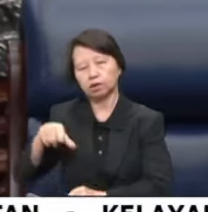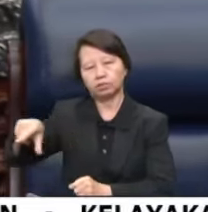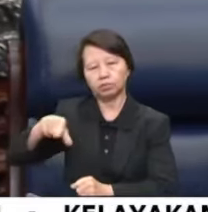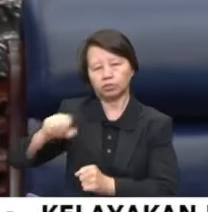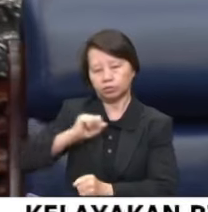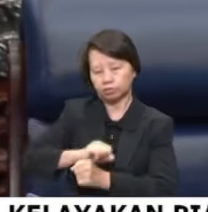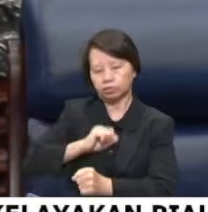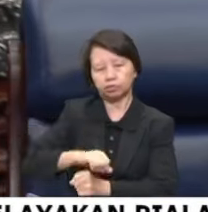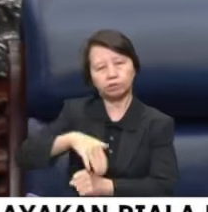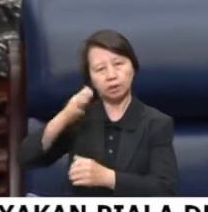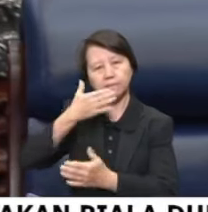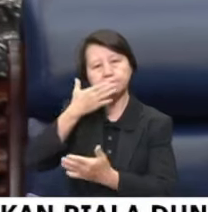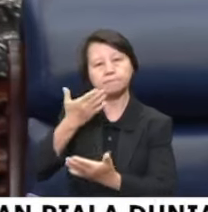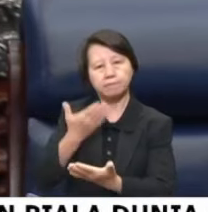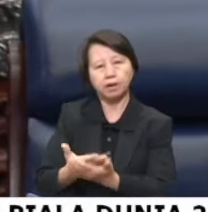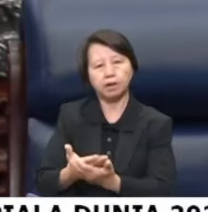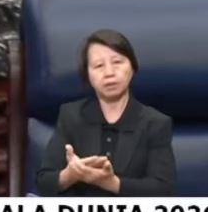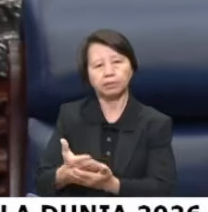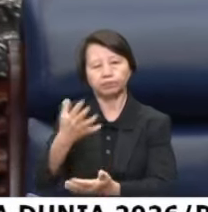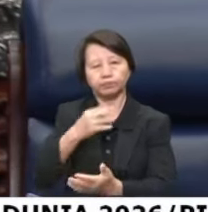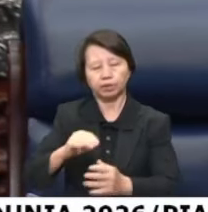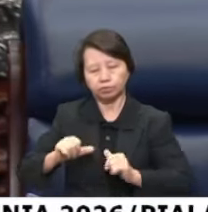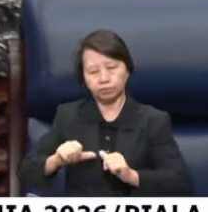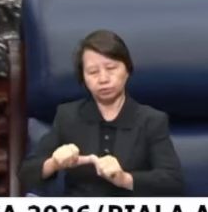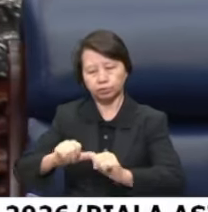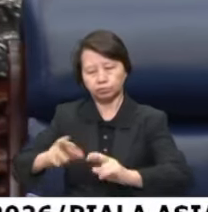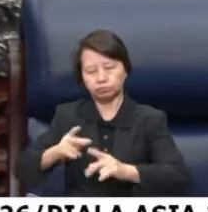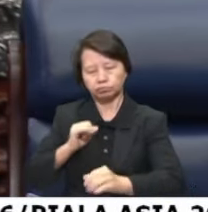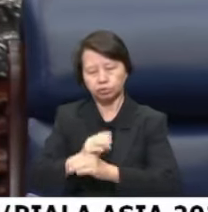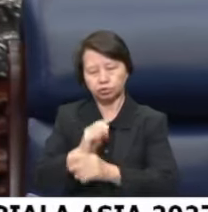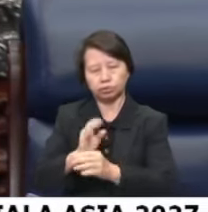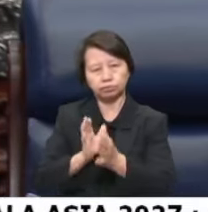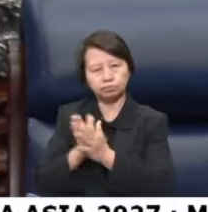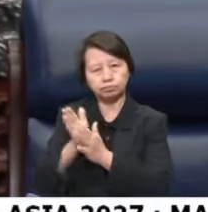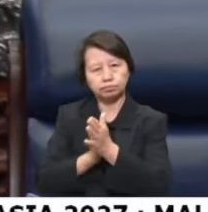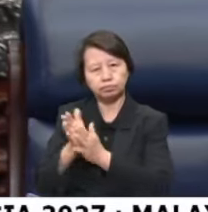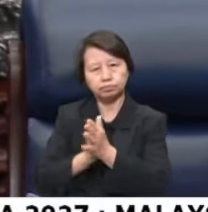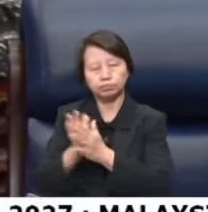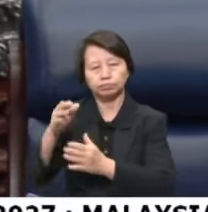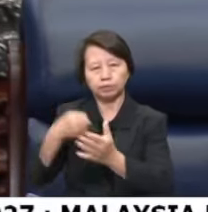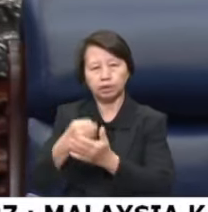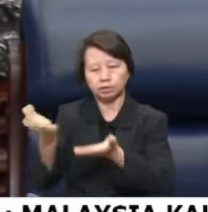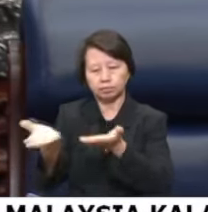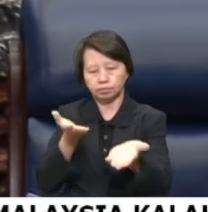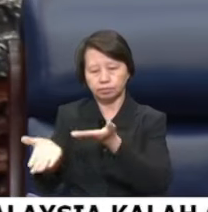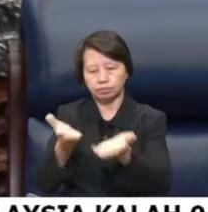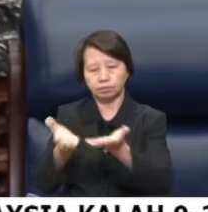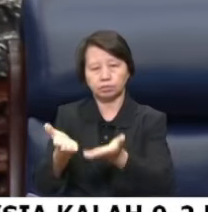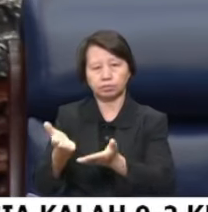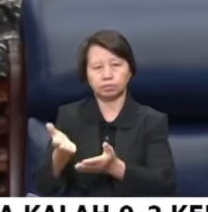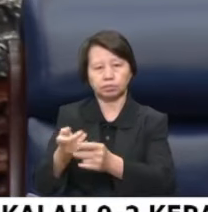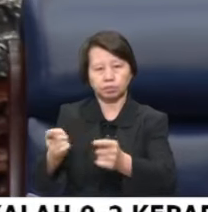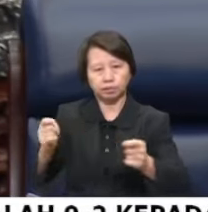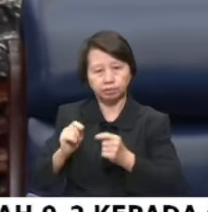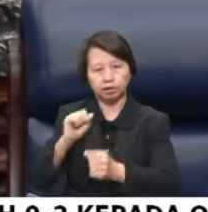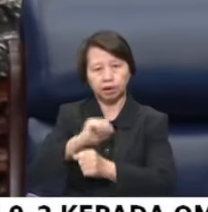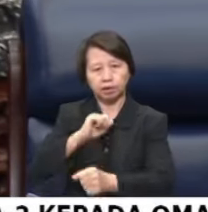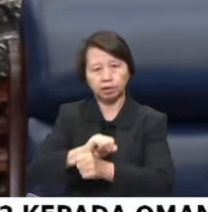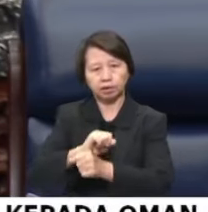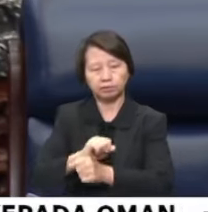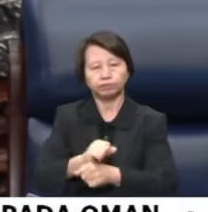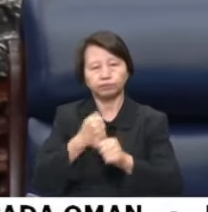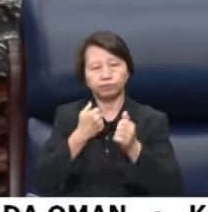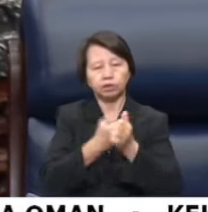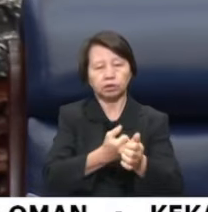perkhidmatan yang lebih baik, seterusnya meningkatkan produktiviti dalam perkhidmatan mereka. Berdasarkan